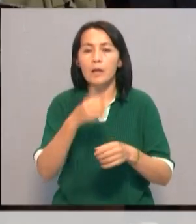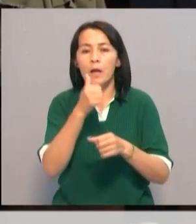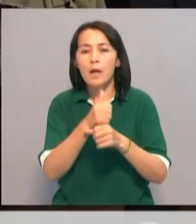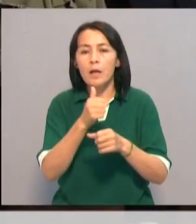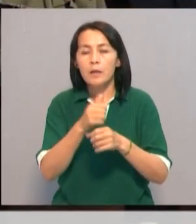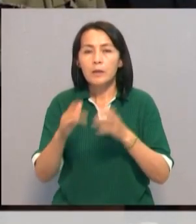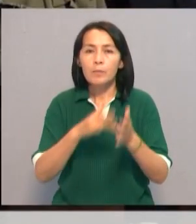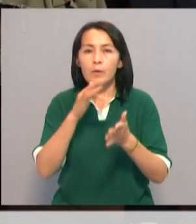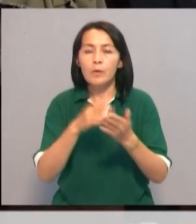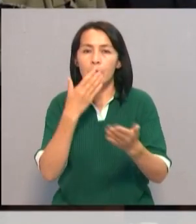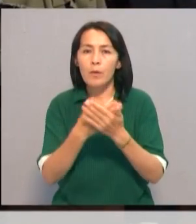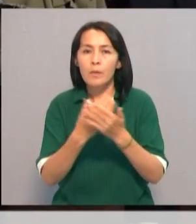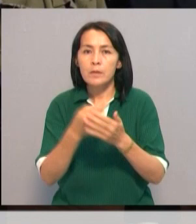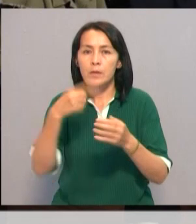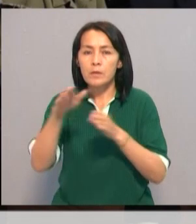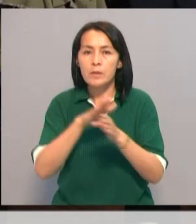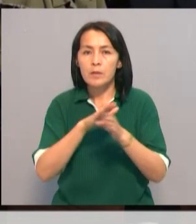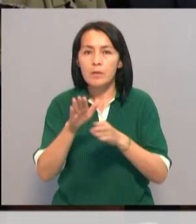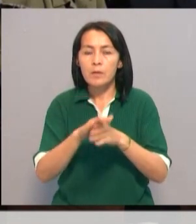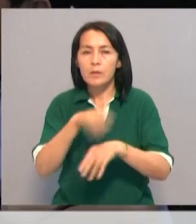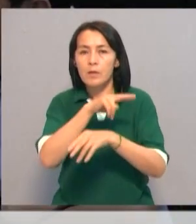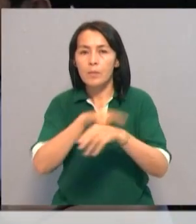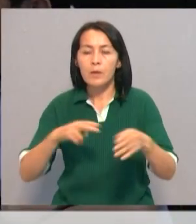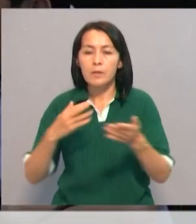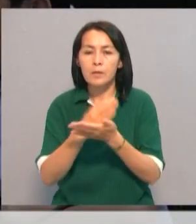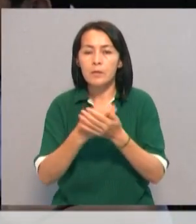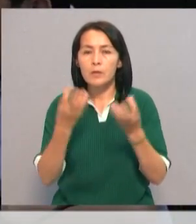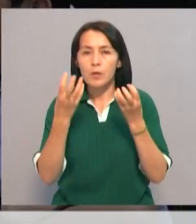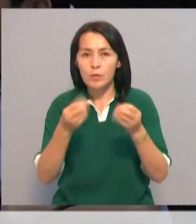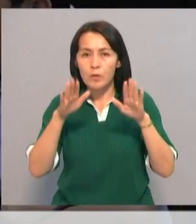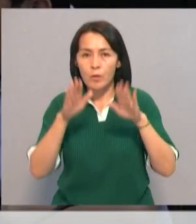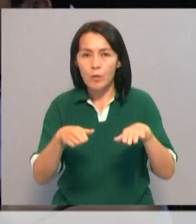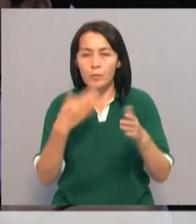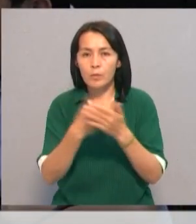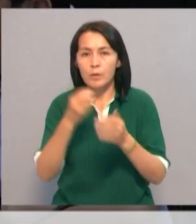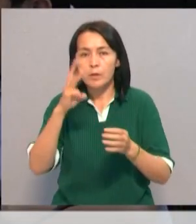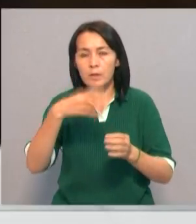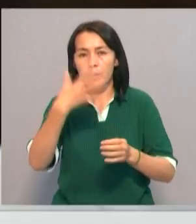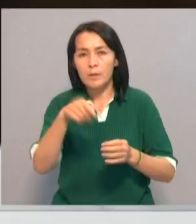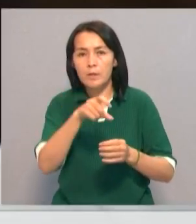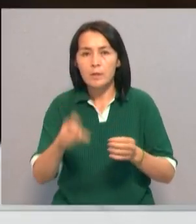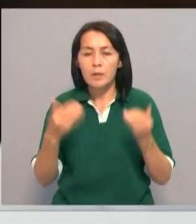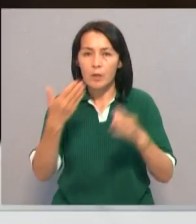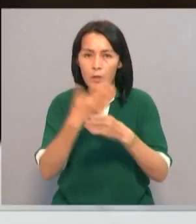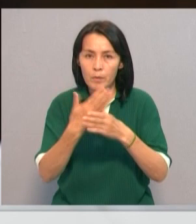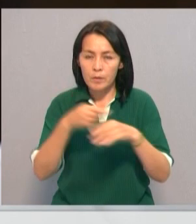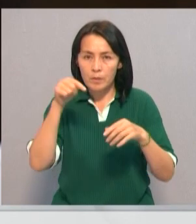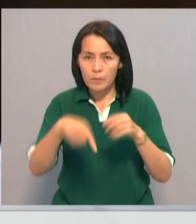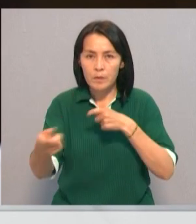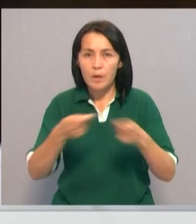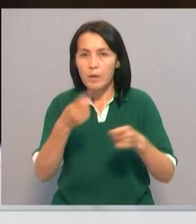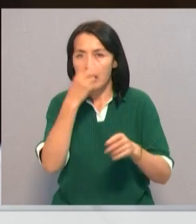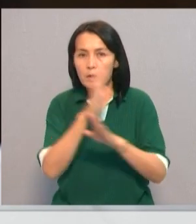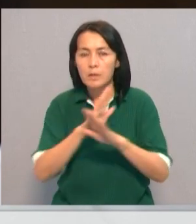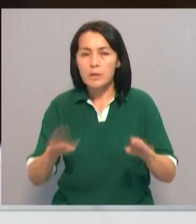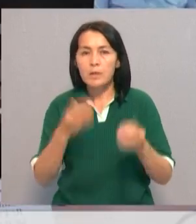было представлено предложение о пополнении полка патрульной полиции дополнительным штатом на 350 человек. Его поддержали местные власти.